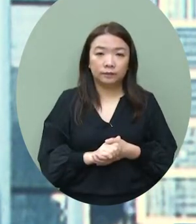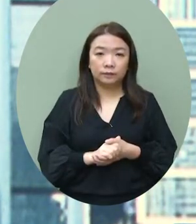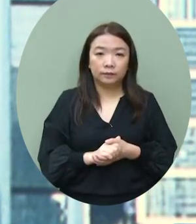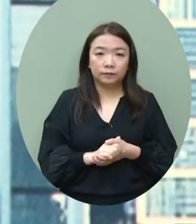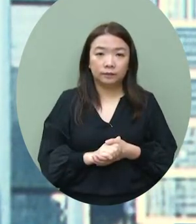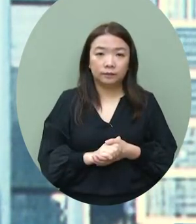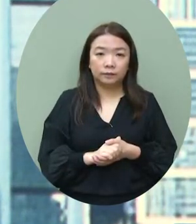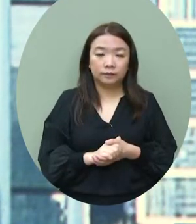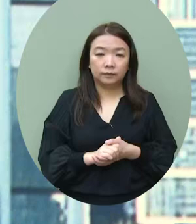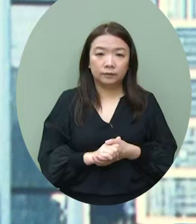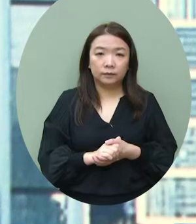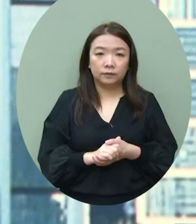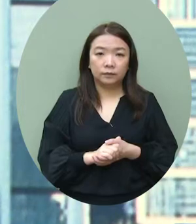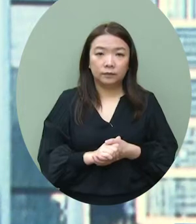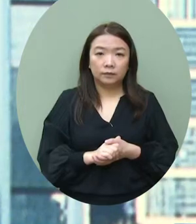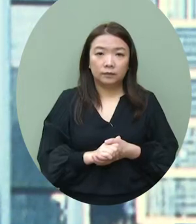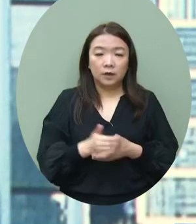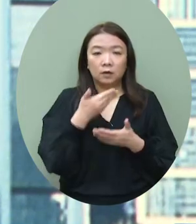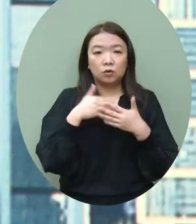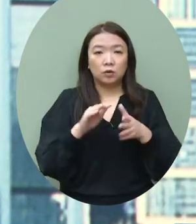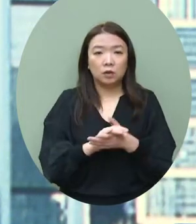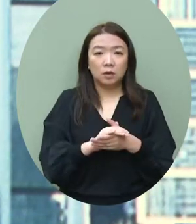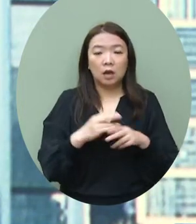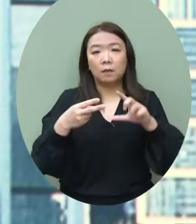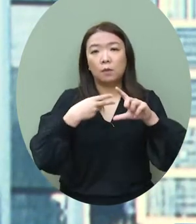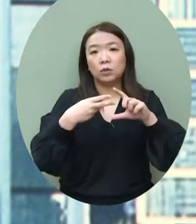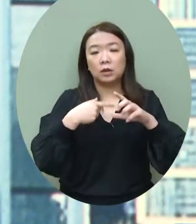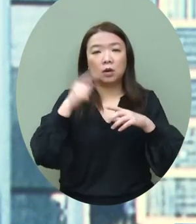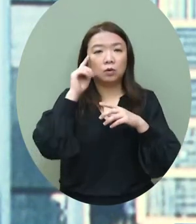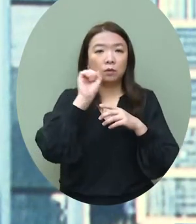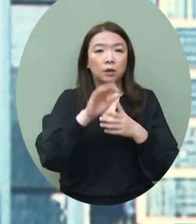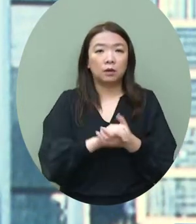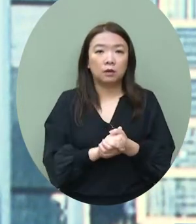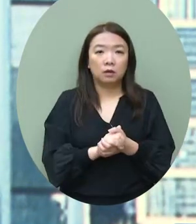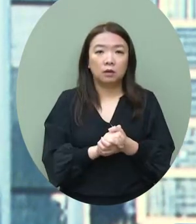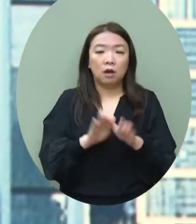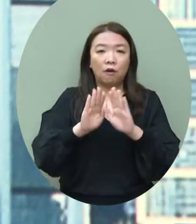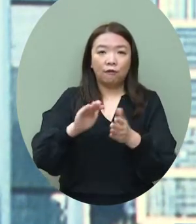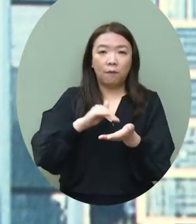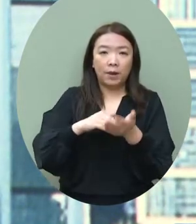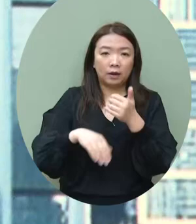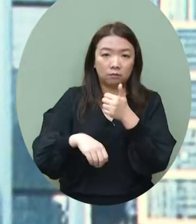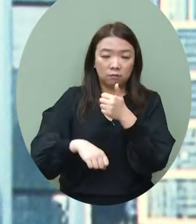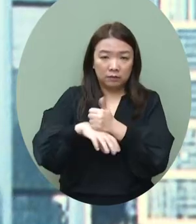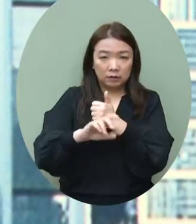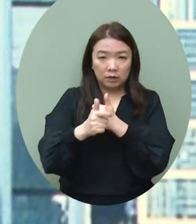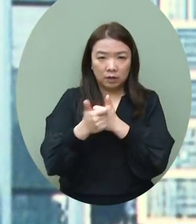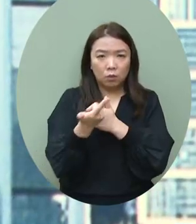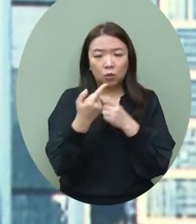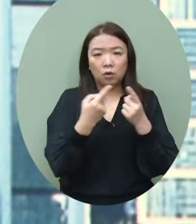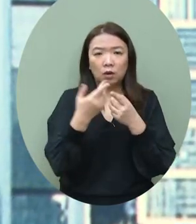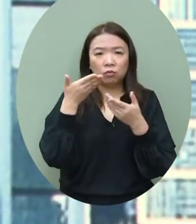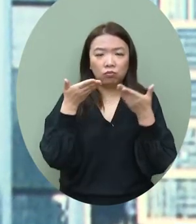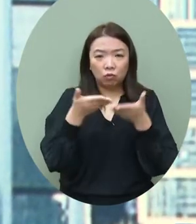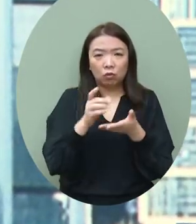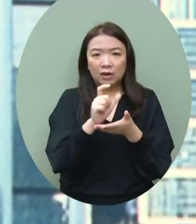係呢位啊。 早晨，林太 TVB 嘅，想問下咧，即係其實防疫抗疫基金啦，好多業界咧都對個金額都